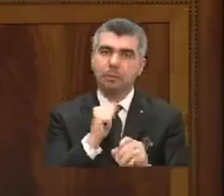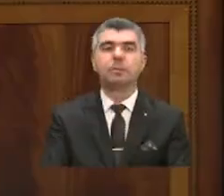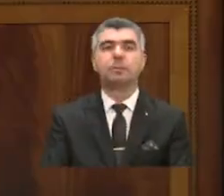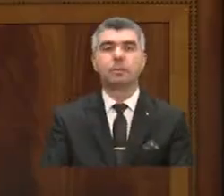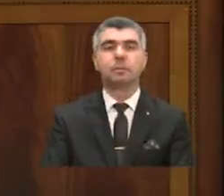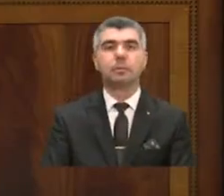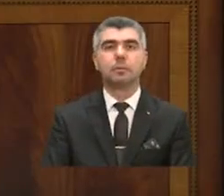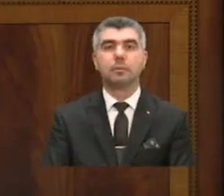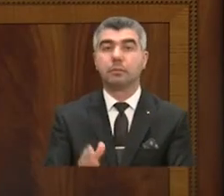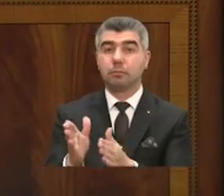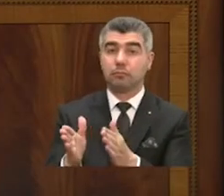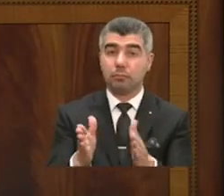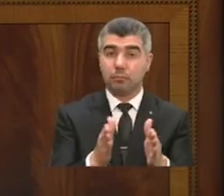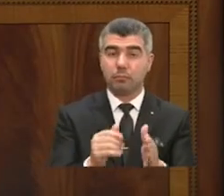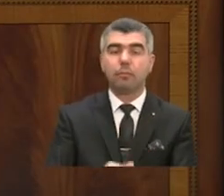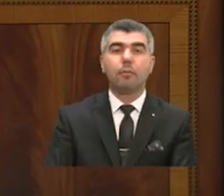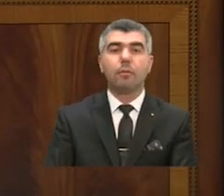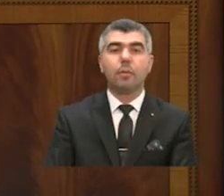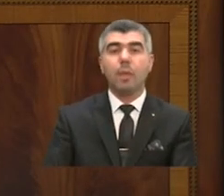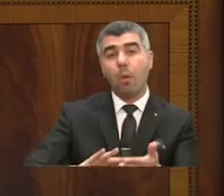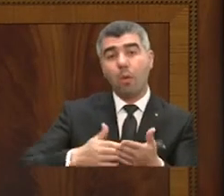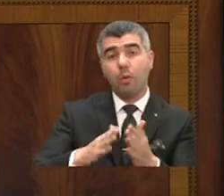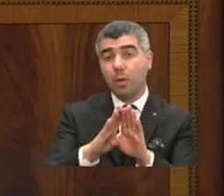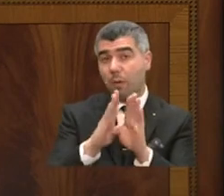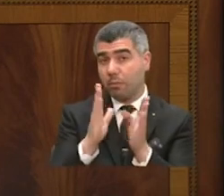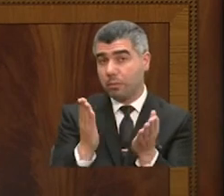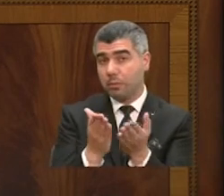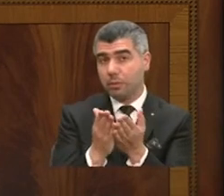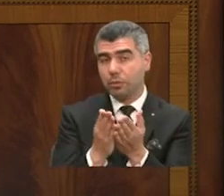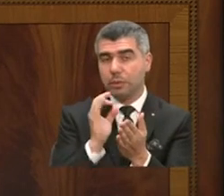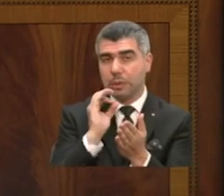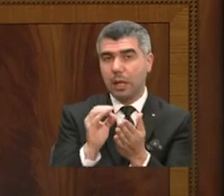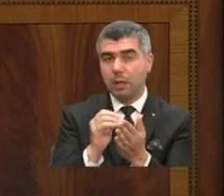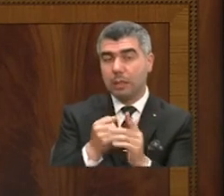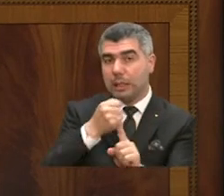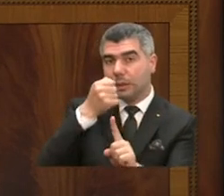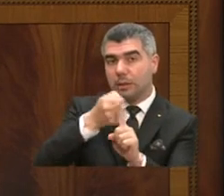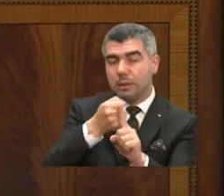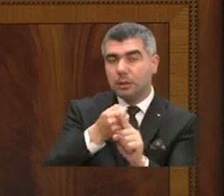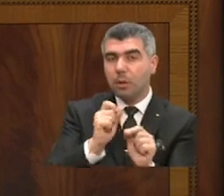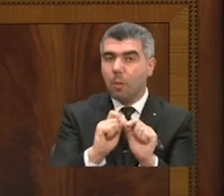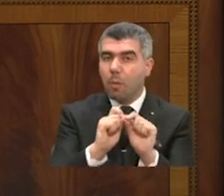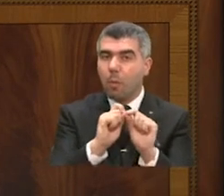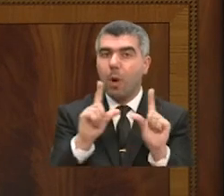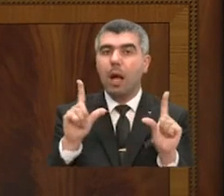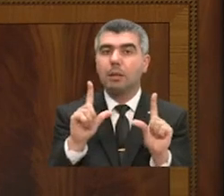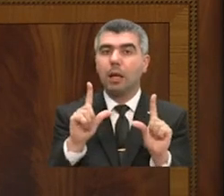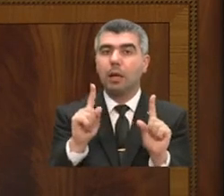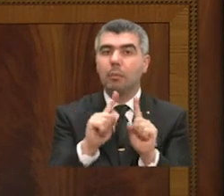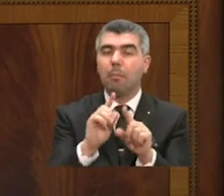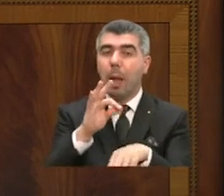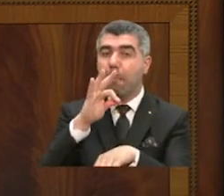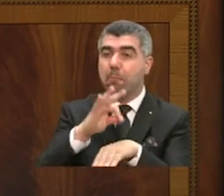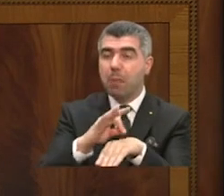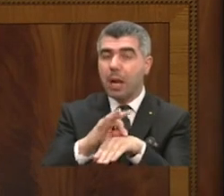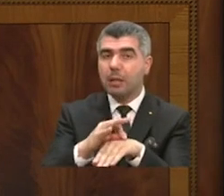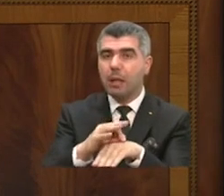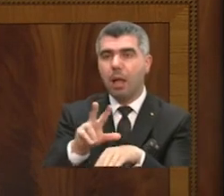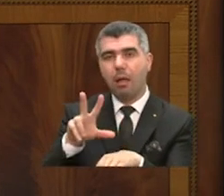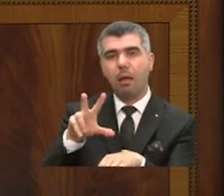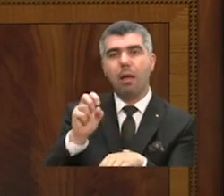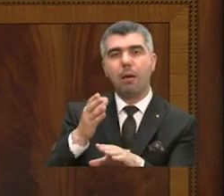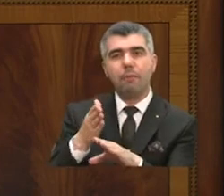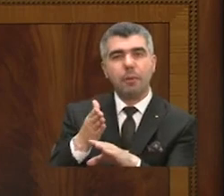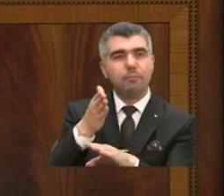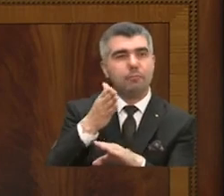ومن شأن هذه المنظومة المتكاملة أن تعمل على توضيح المسار الطبي للمريض وضمان